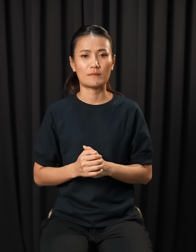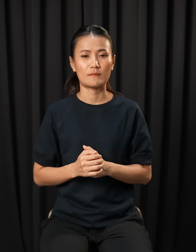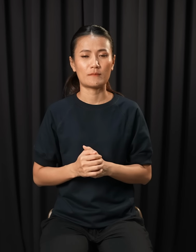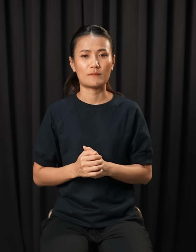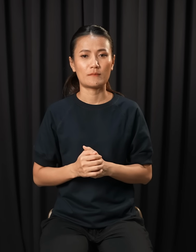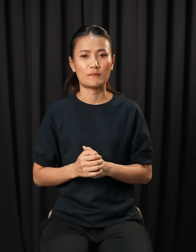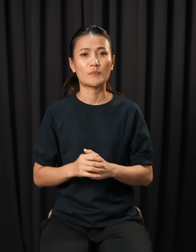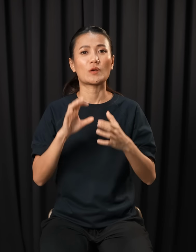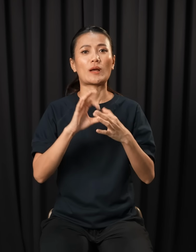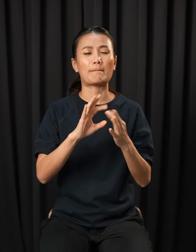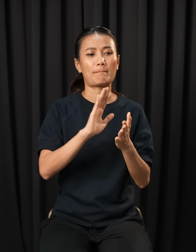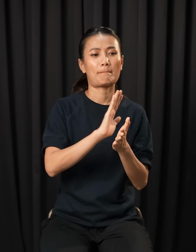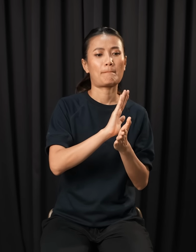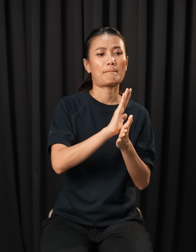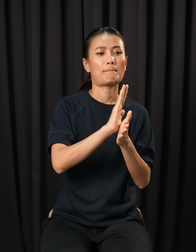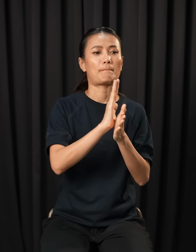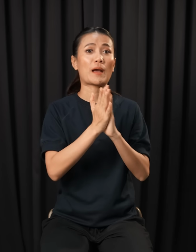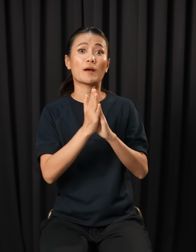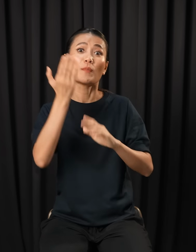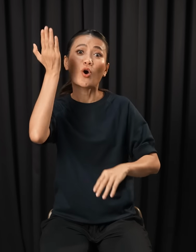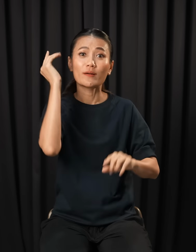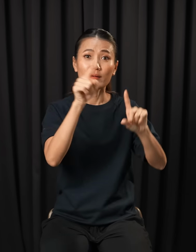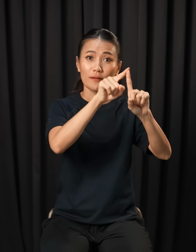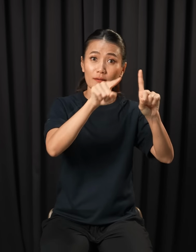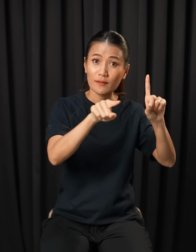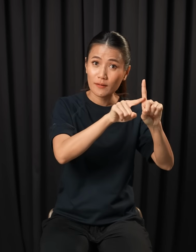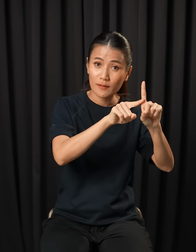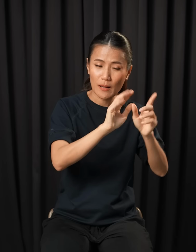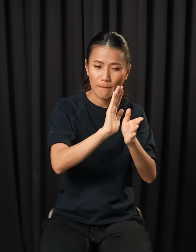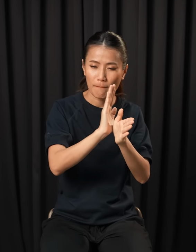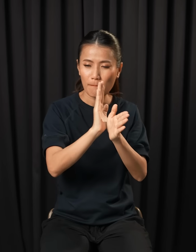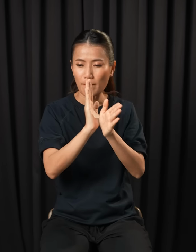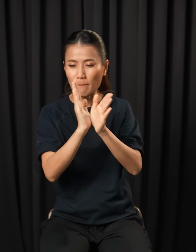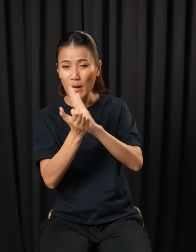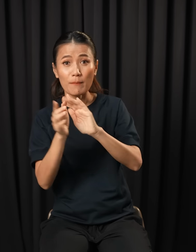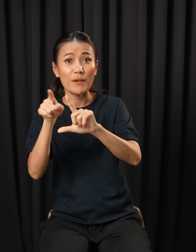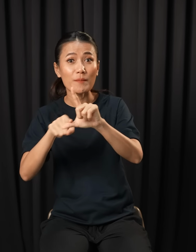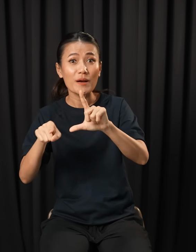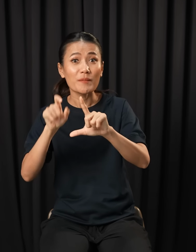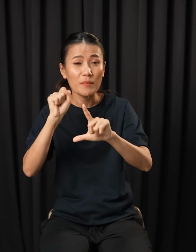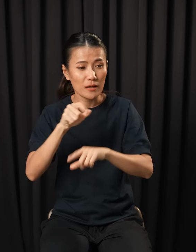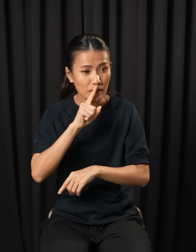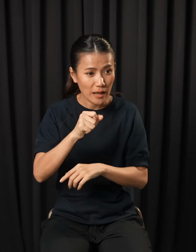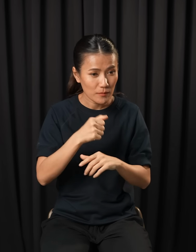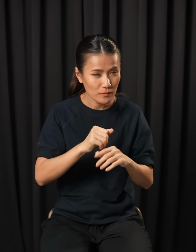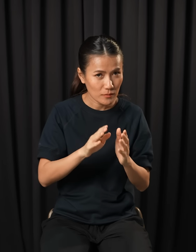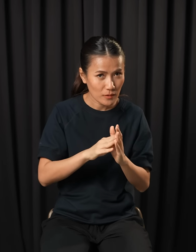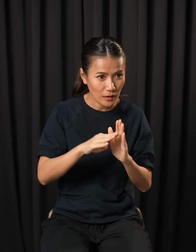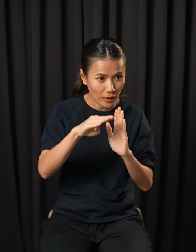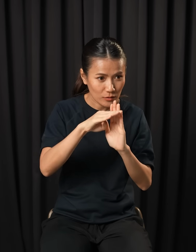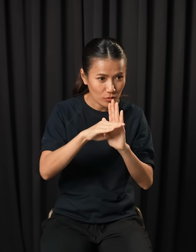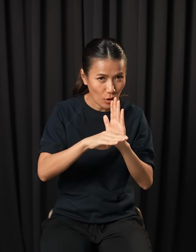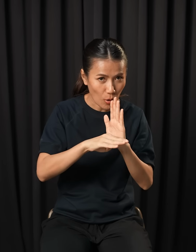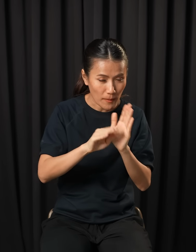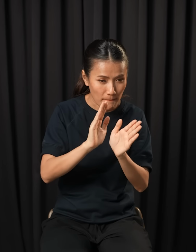ไกลในเวลานี้ถ้าในแง่ของการ transformation จัดพ ร รคอนาคตใหม่เนี่ยถือว่าก